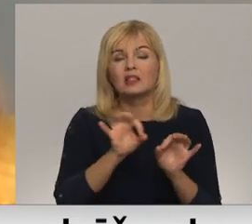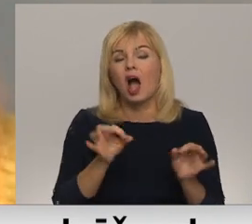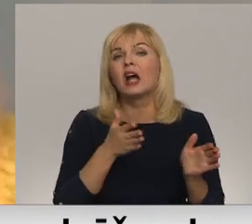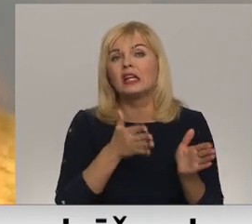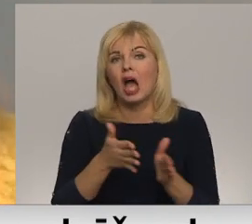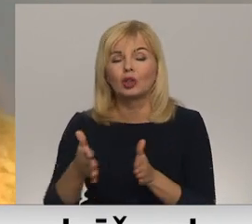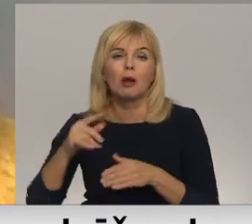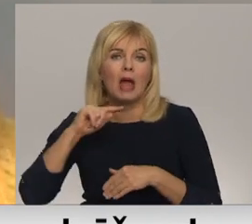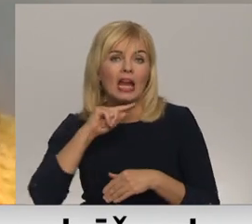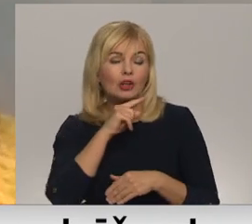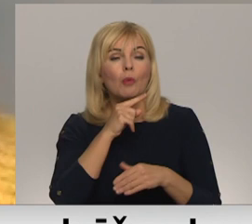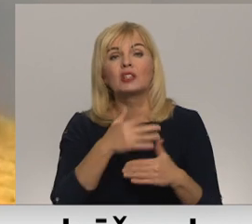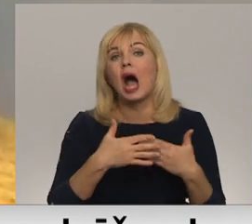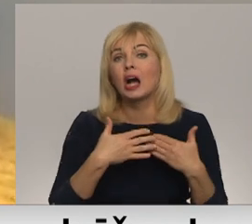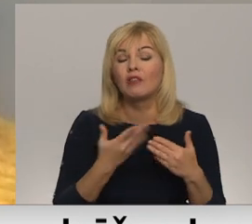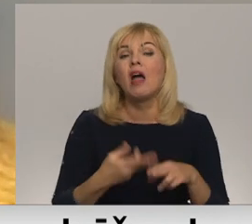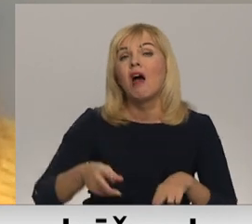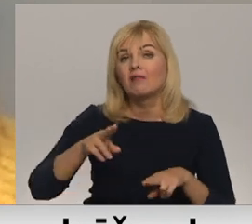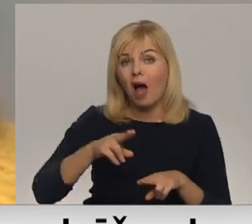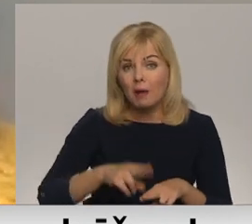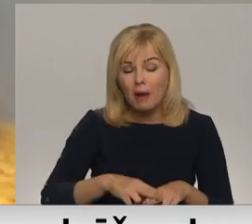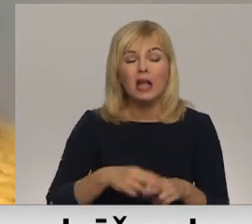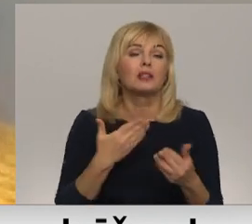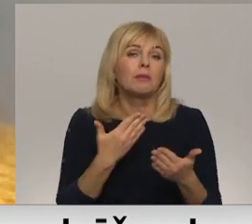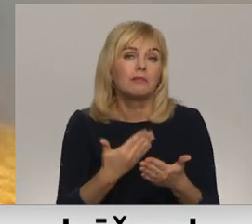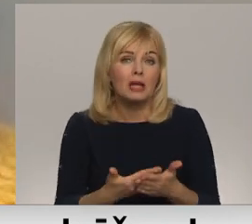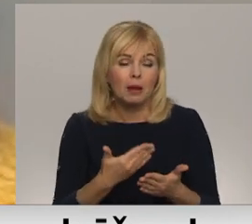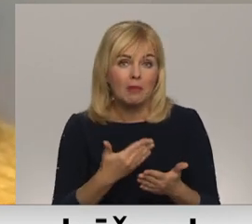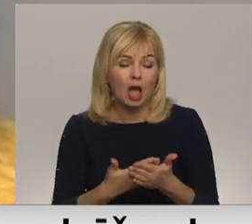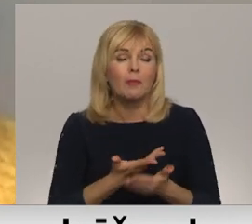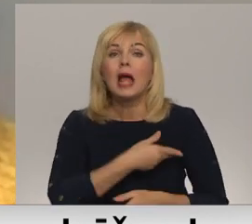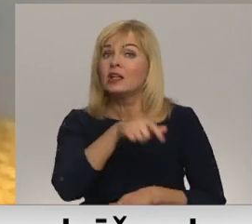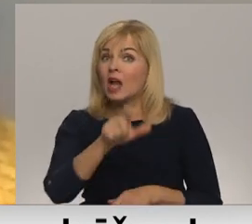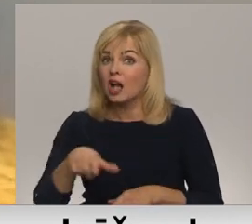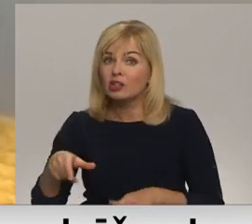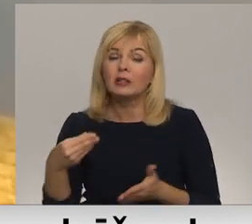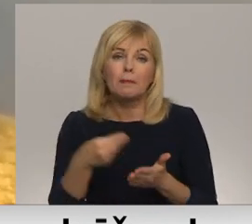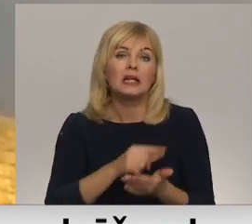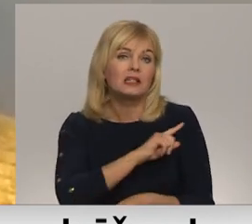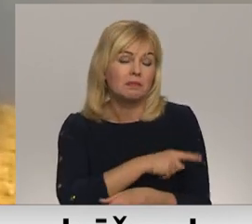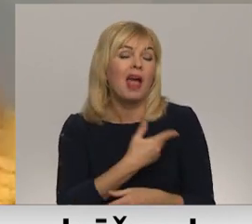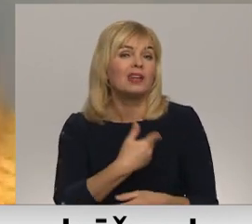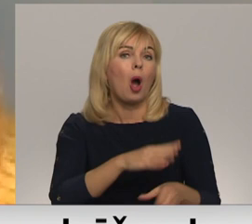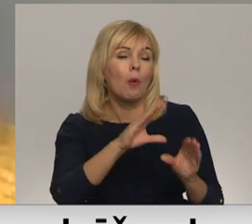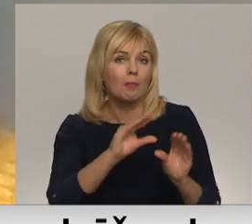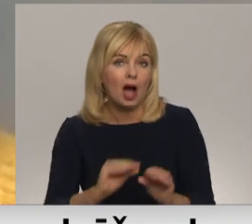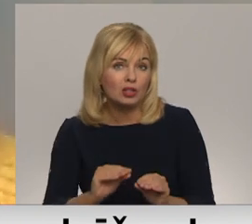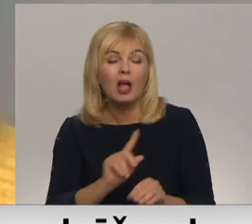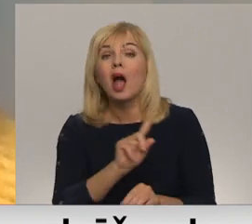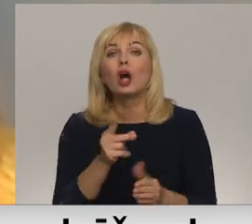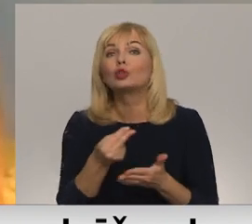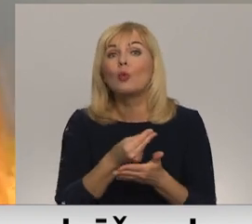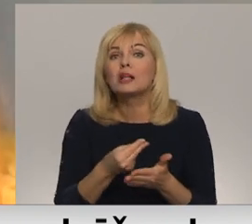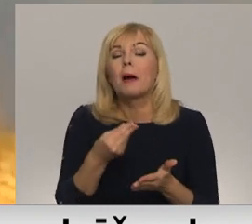arī ekonomisko aktivitāti. Kaut vai tādēļ, ka, teiksim, iedzīvotāju pirktspēja mazinās. Kas ir pirktspēja? Tas ir